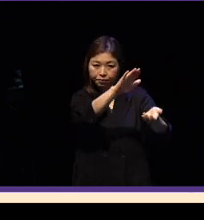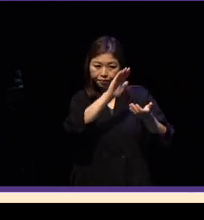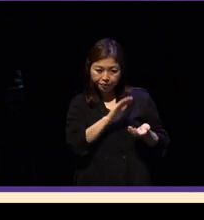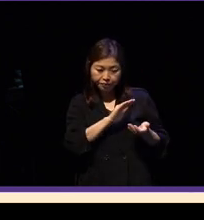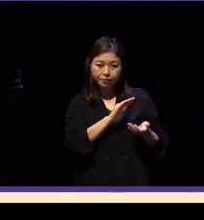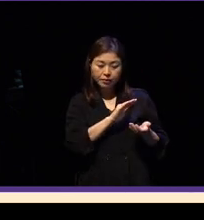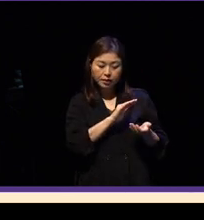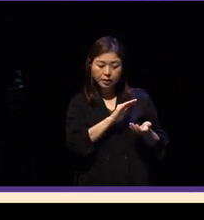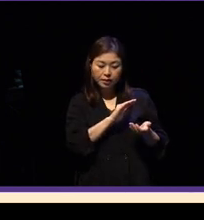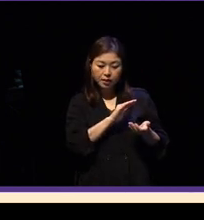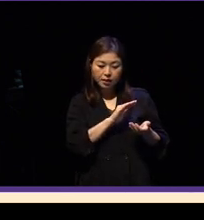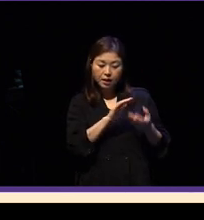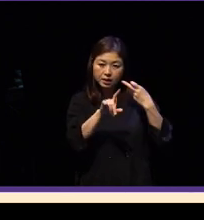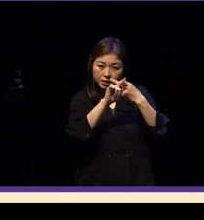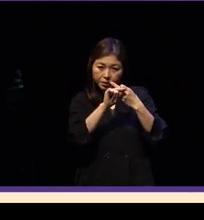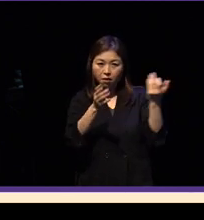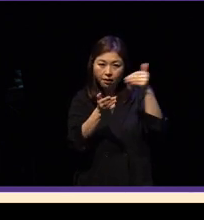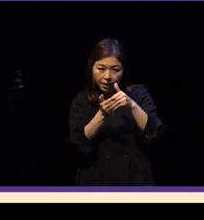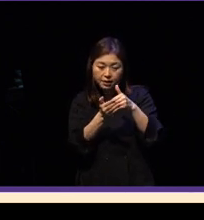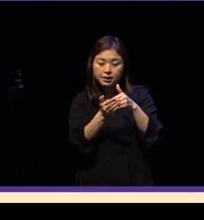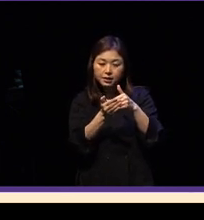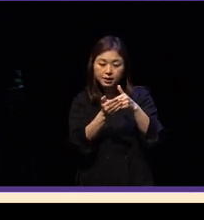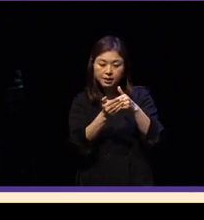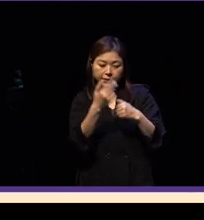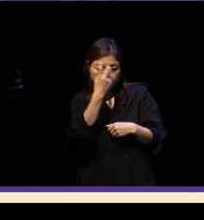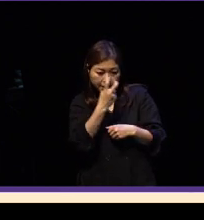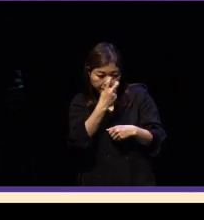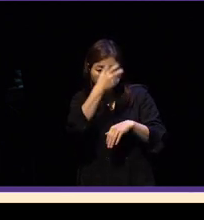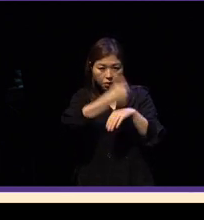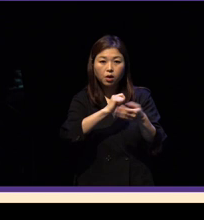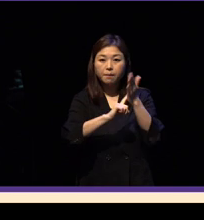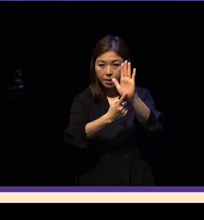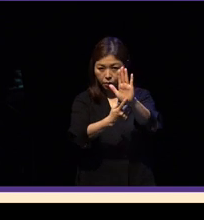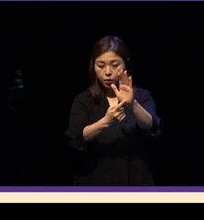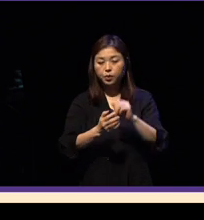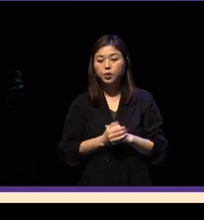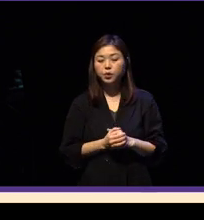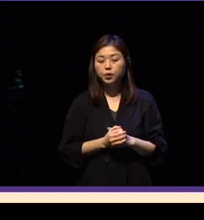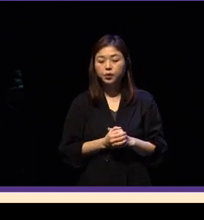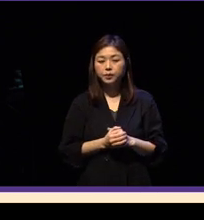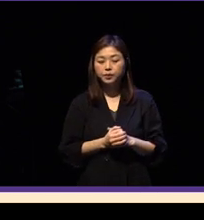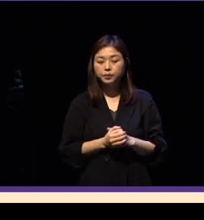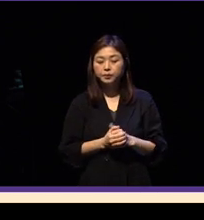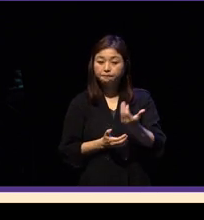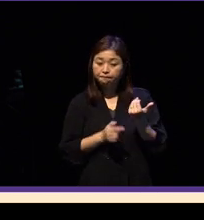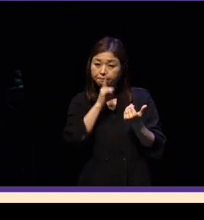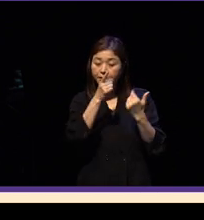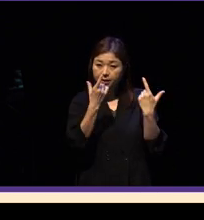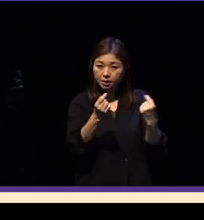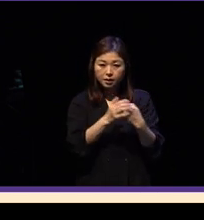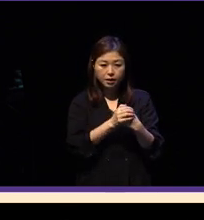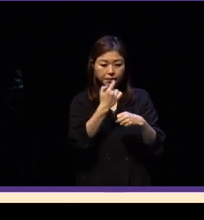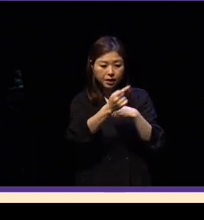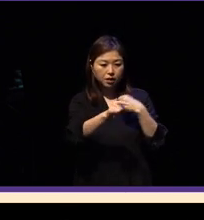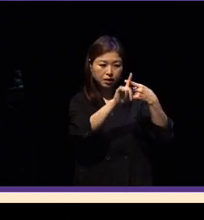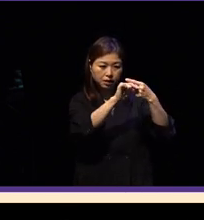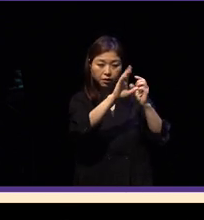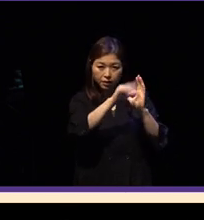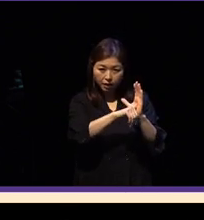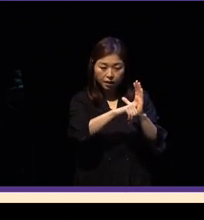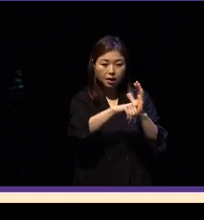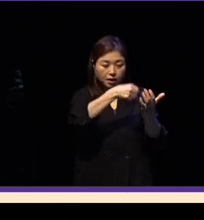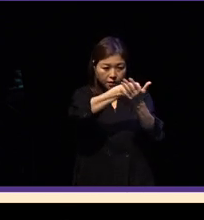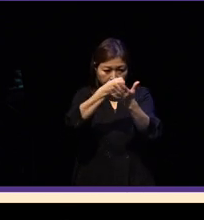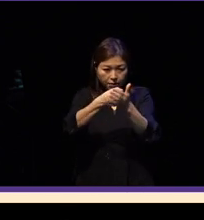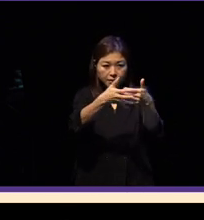접수받아서 12월까지 지원 심의와 결과를 발표하게 되고요. 앞서 말씀드렸듯이 내년 1월에 선정된